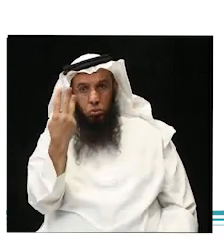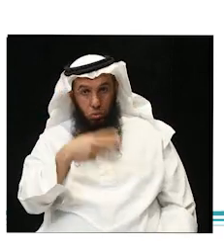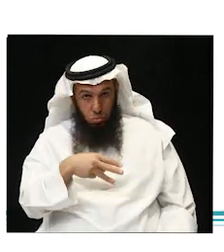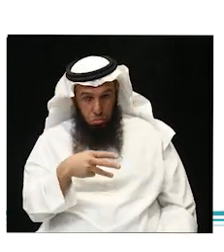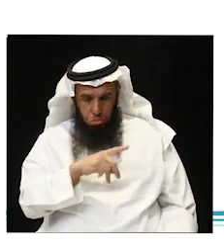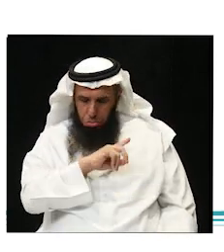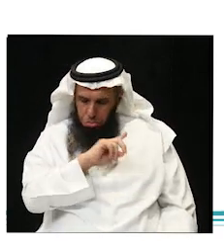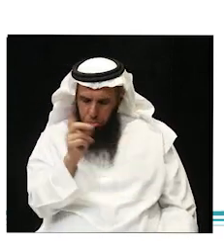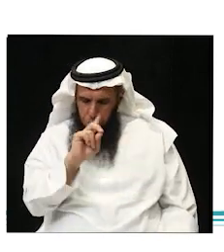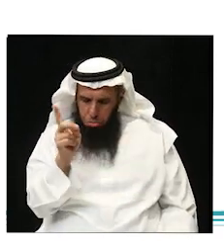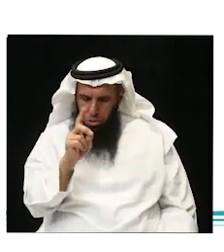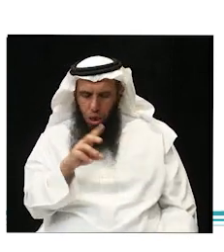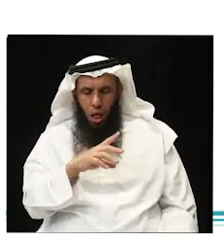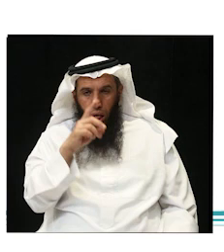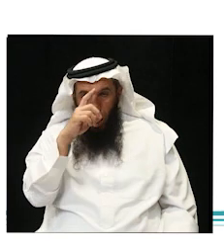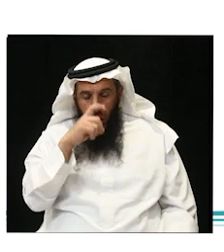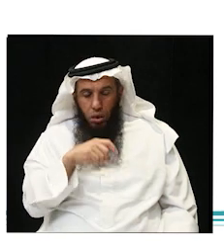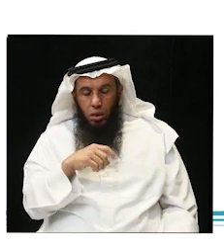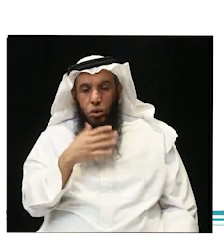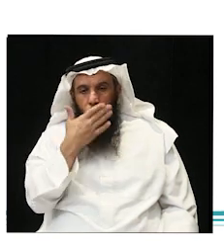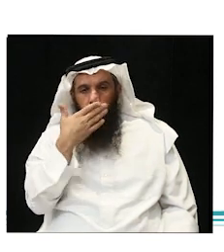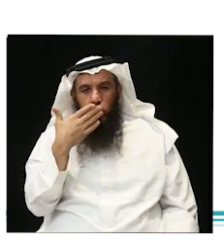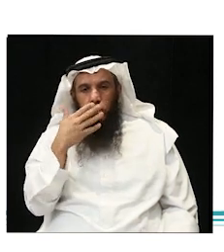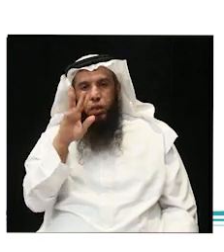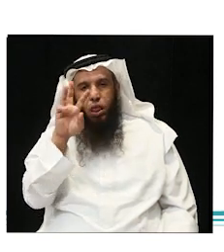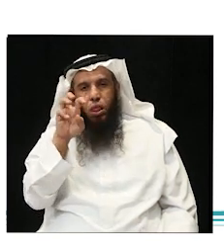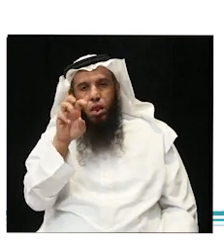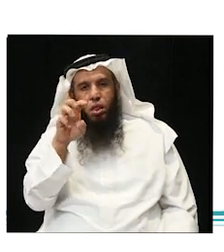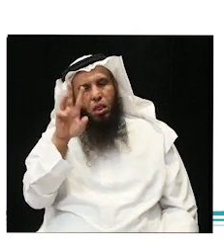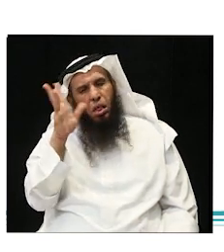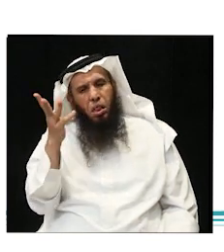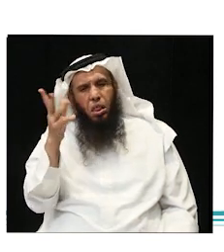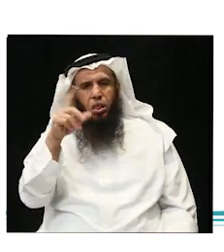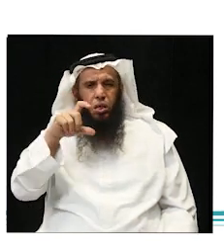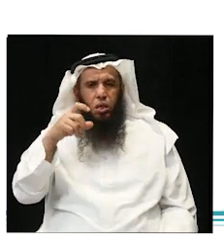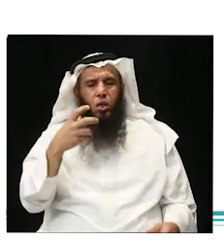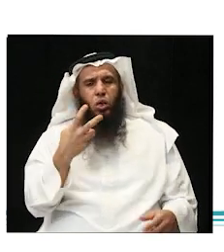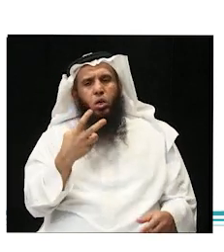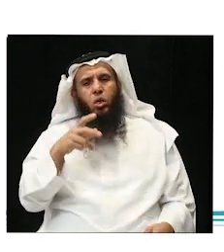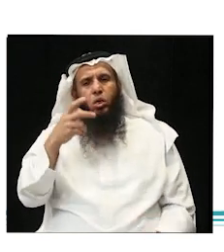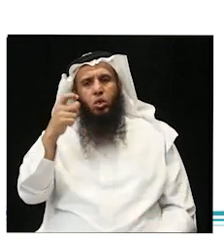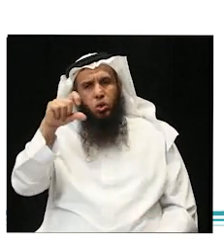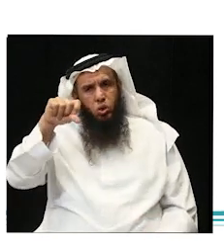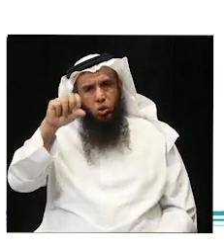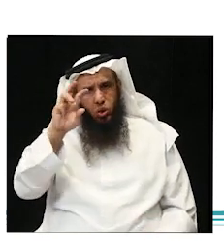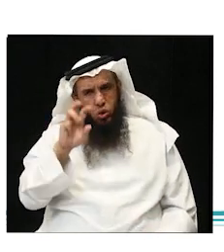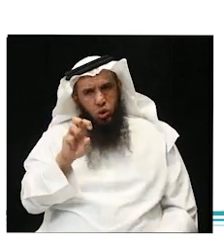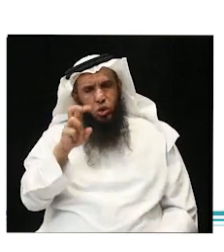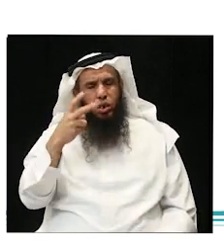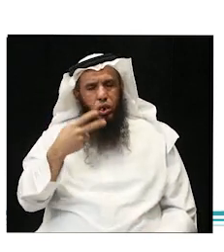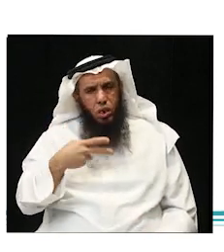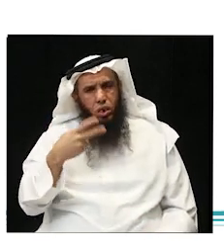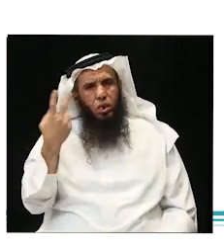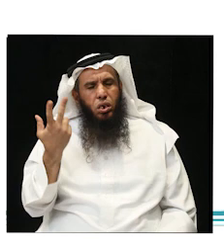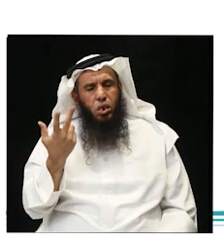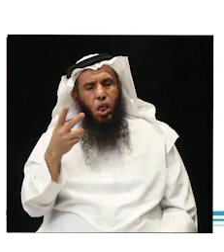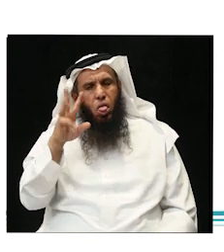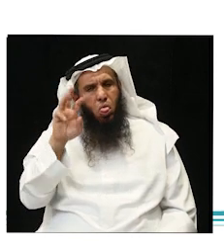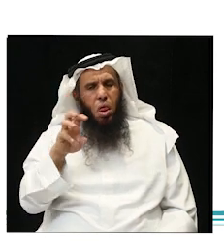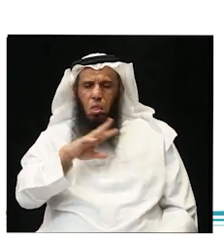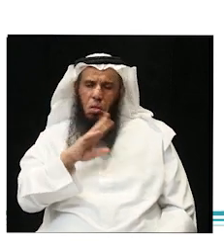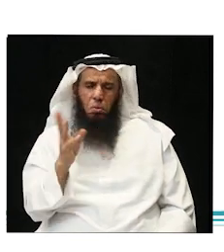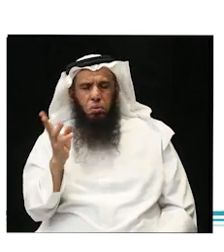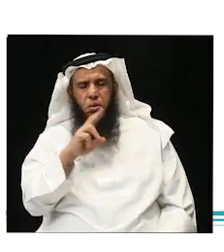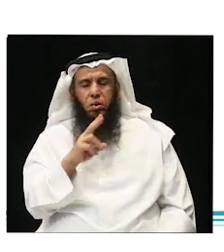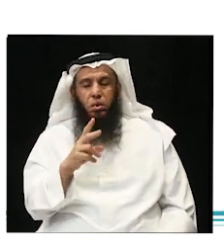الرؤية إما 29 يوم أو 30 يوم. إذن هذه الشروط احفظها حفظا جيدا، لأنها هي شروط